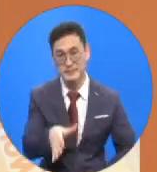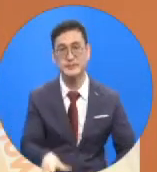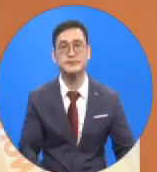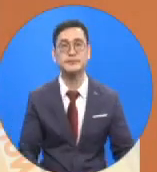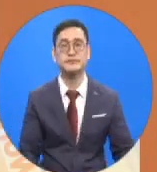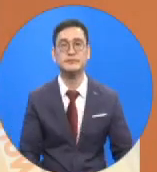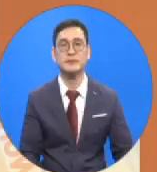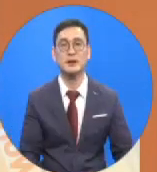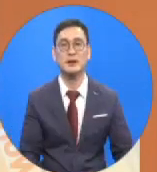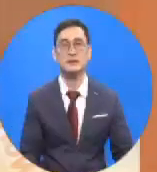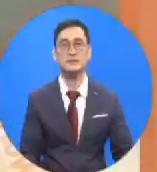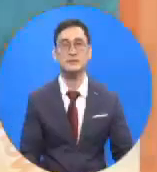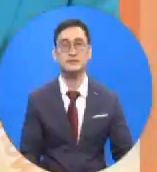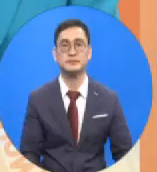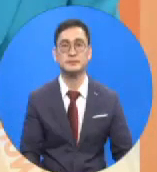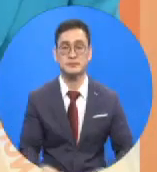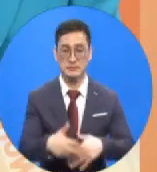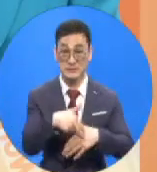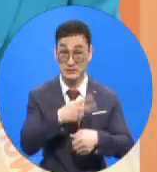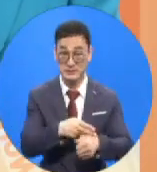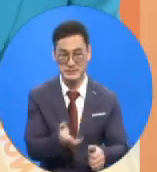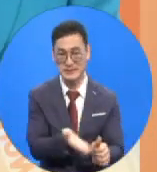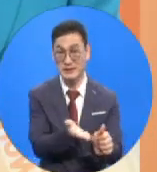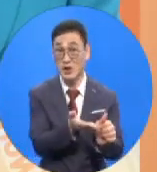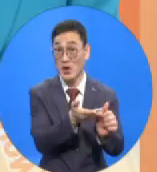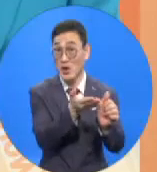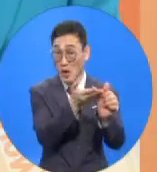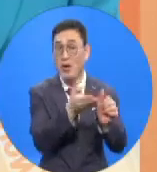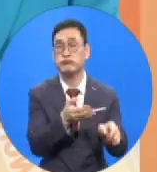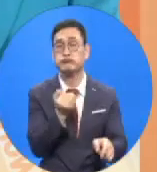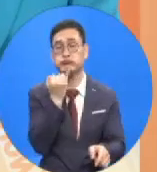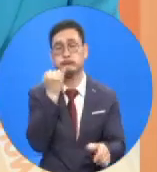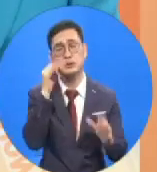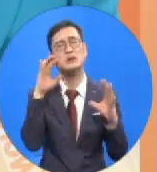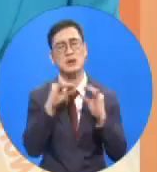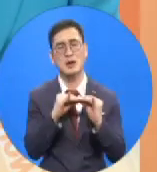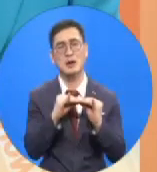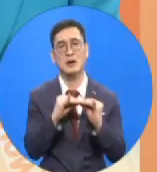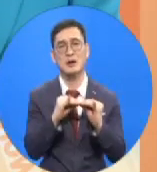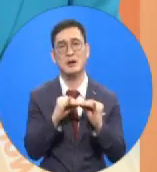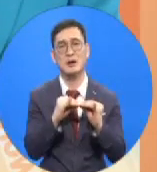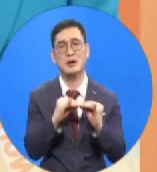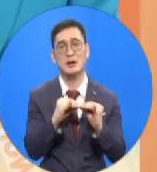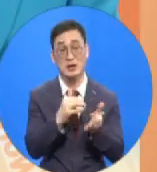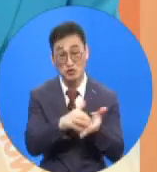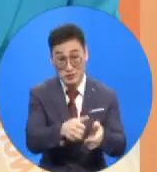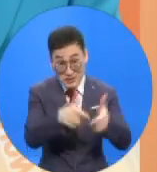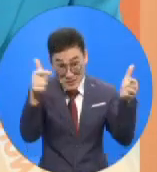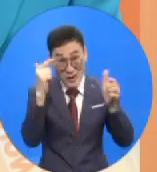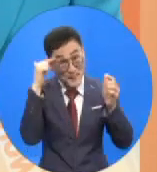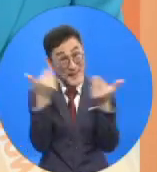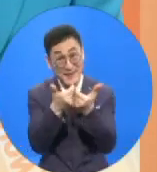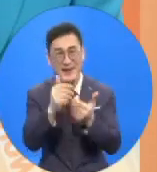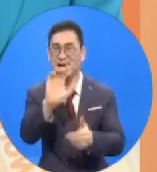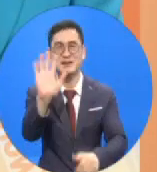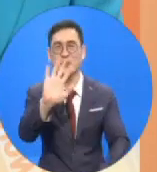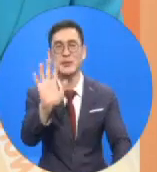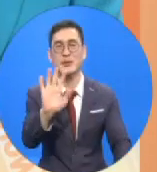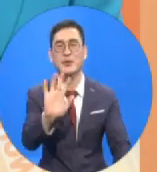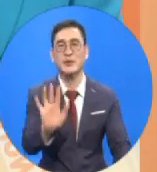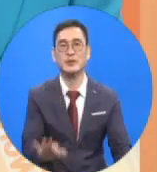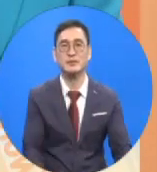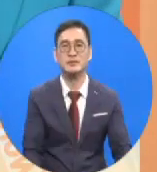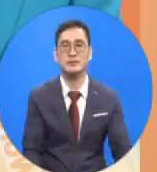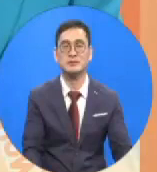의료인을 너 양성하는 것은 모든 의료인이 찬성합니다 엊그제 증언을 반대하는 것은 아니고요 지금 문제가 된게